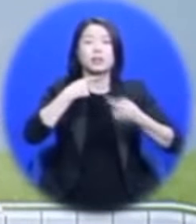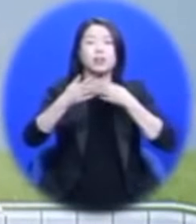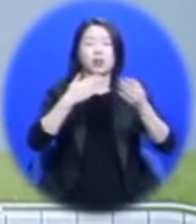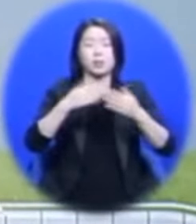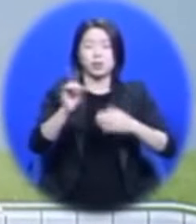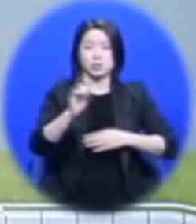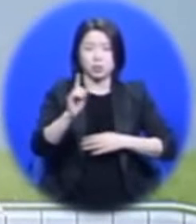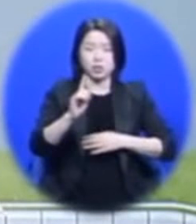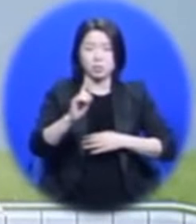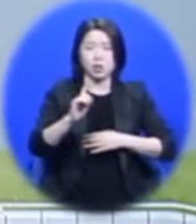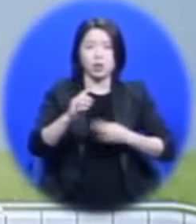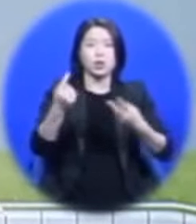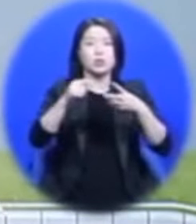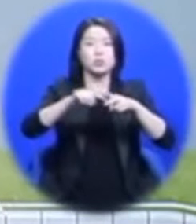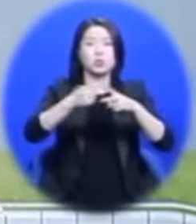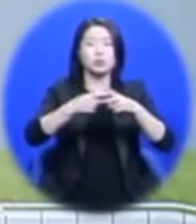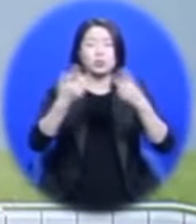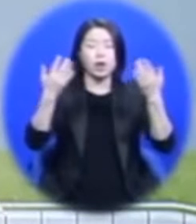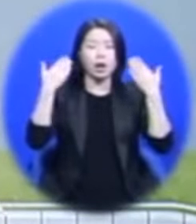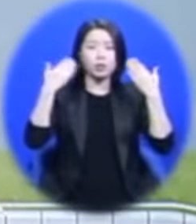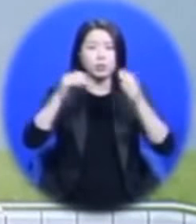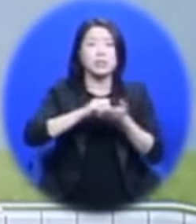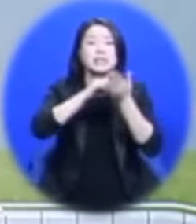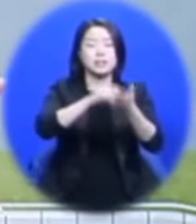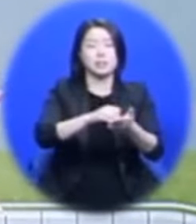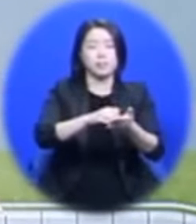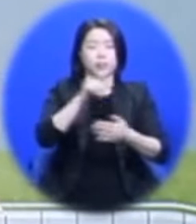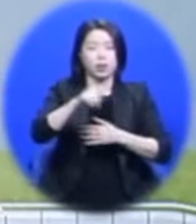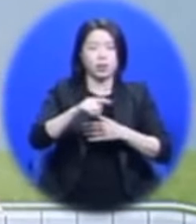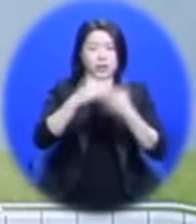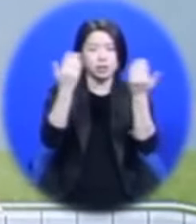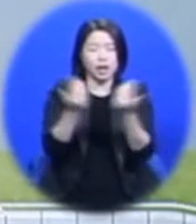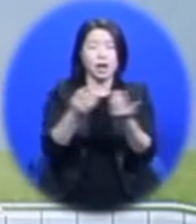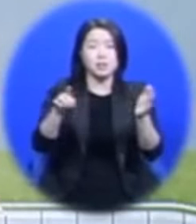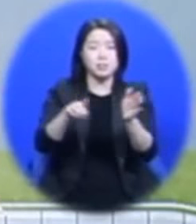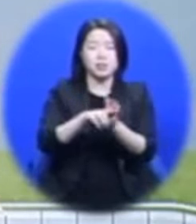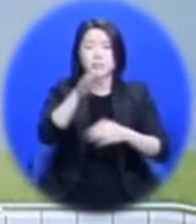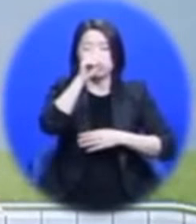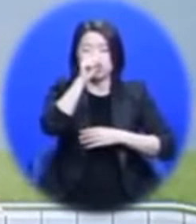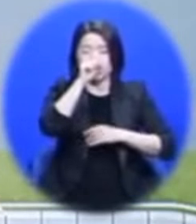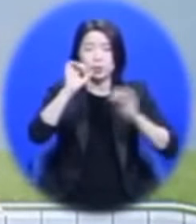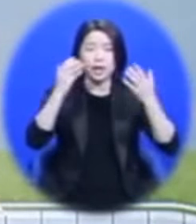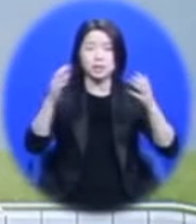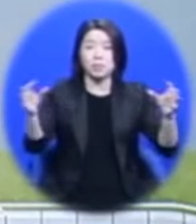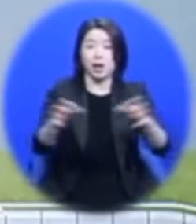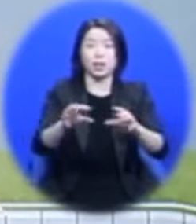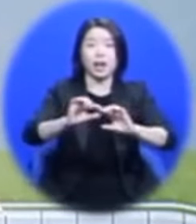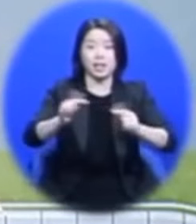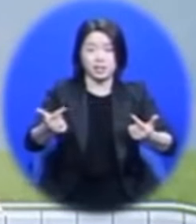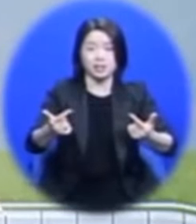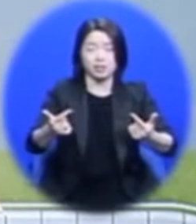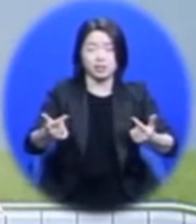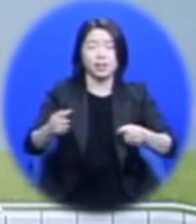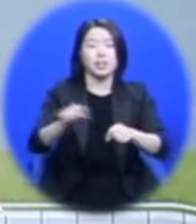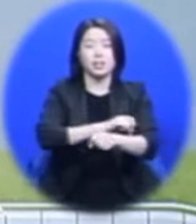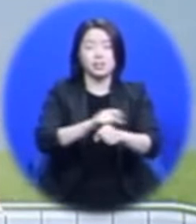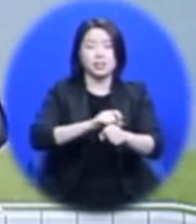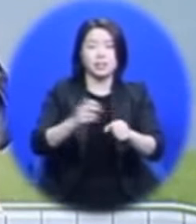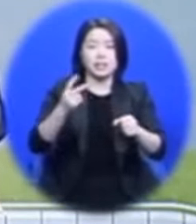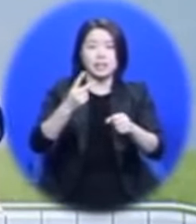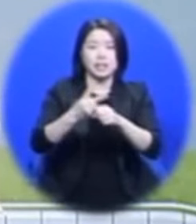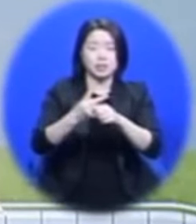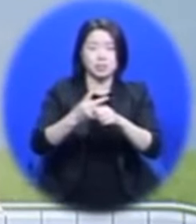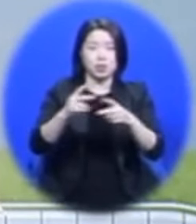학교 들어갔습니다. 거기는 다 믿음이 좋은 아이들만 모인 게 아니었거든요. 특히 2학년,